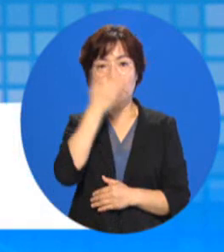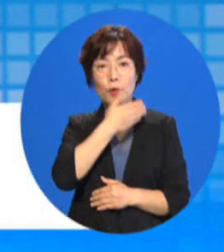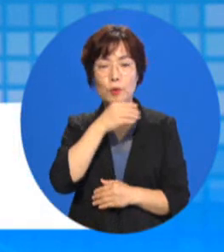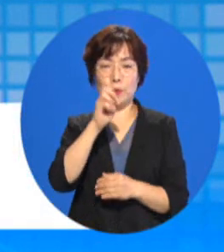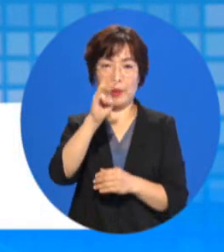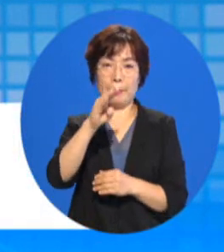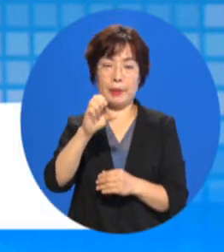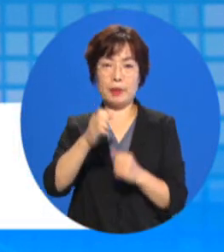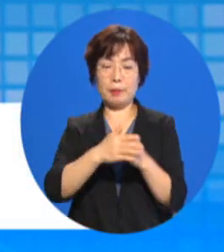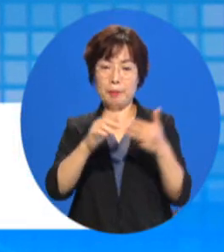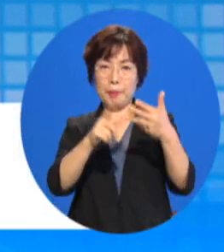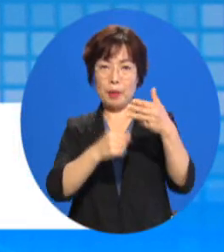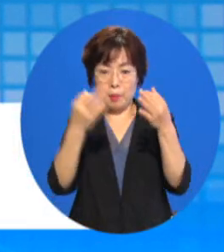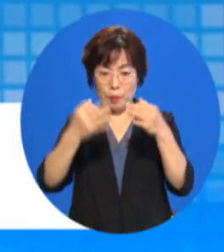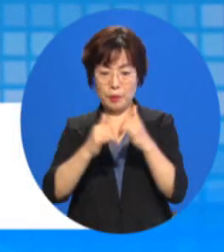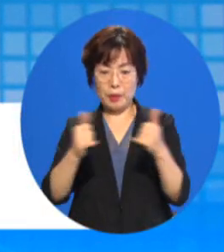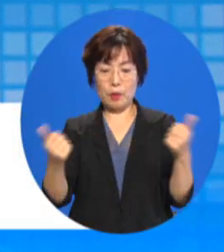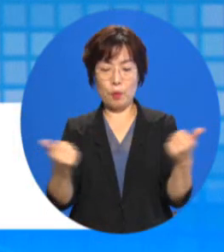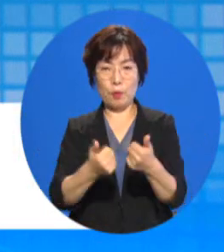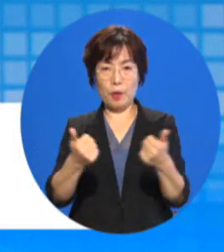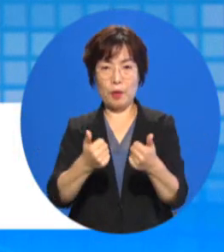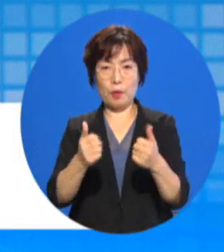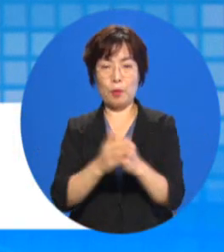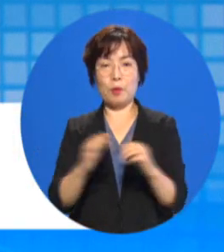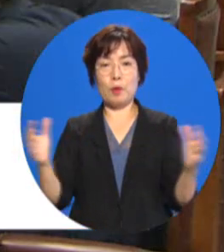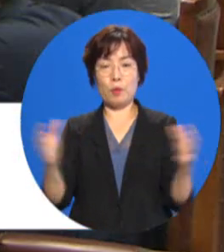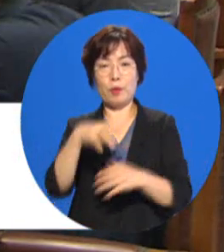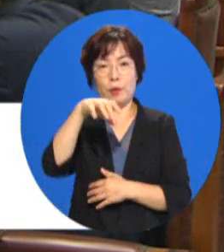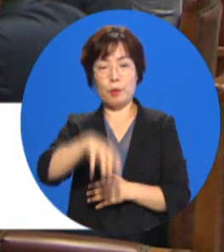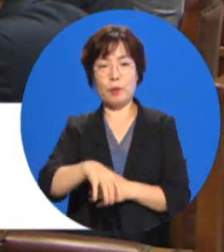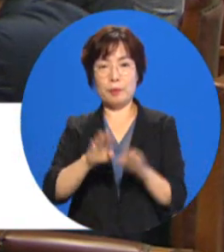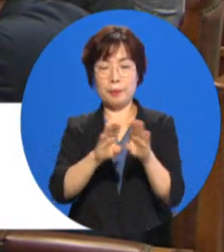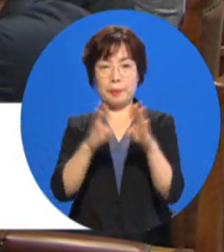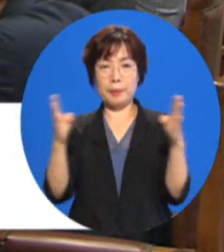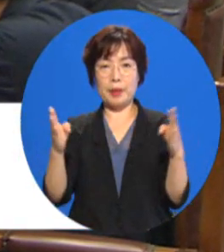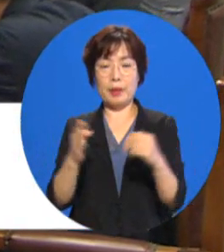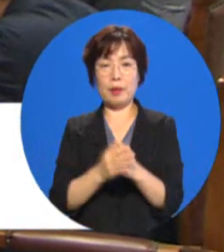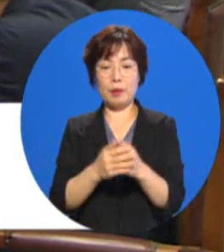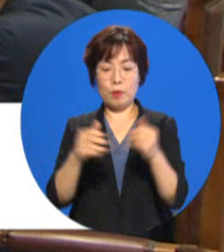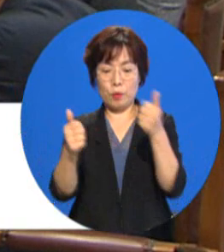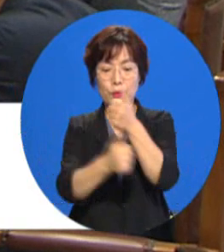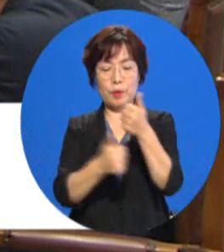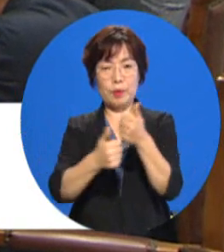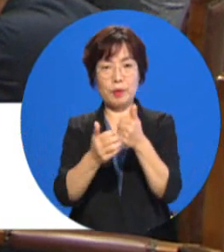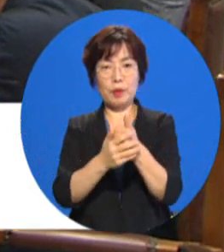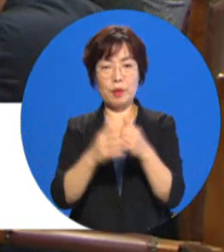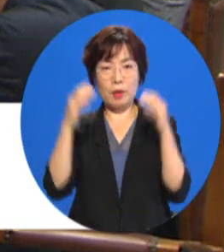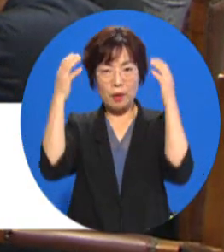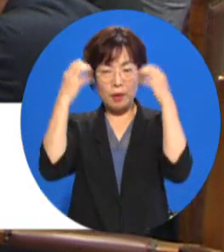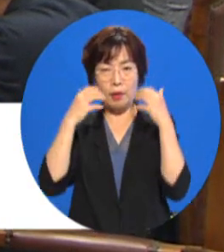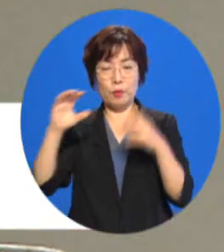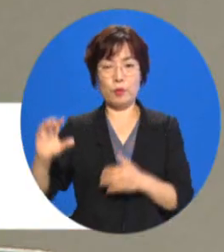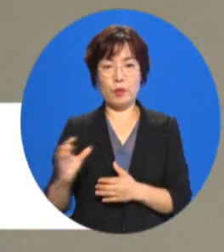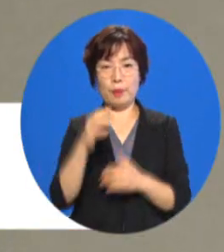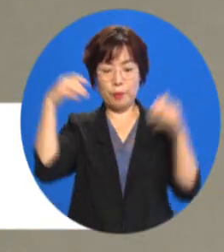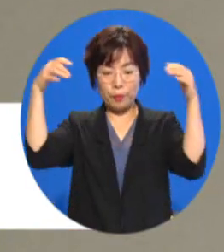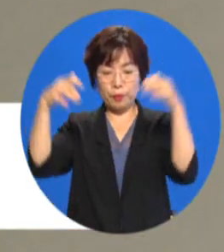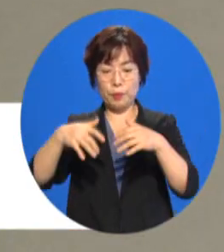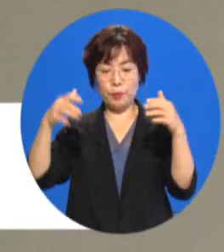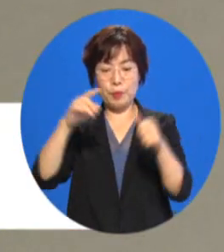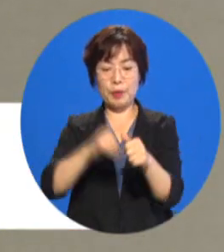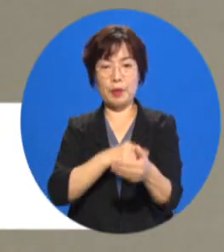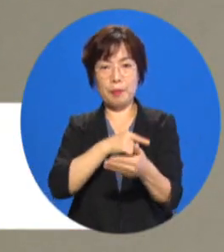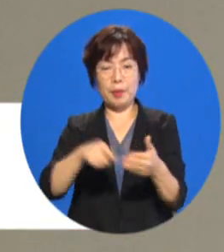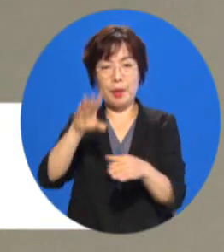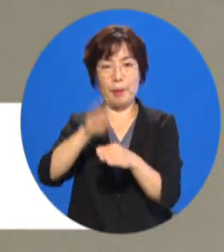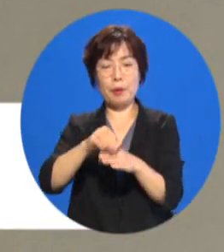여수문화방송 8월 중 시청자위원회가 오늘 본사 대회의실에서 열렸습니다. 시청자위원들은 여름 태풍과 집중호우 등 재난방송에